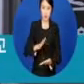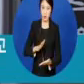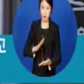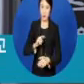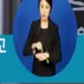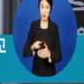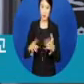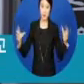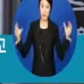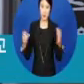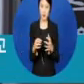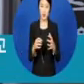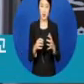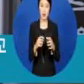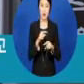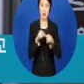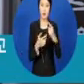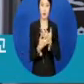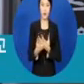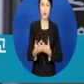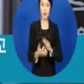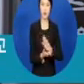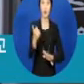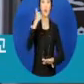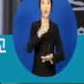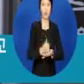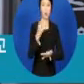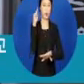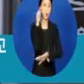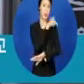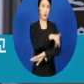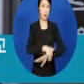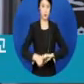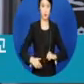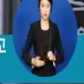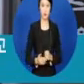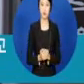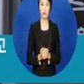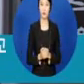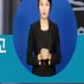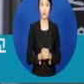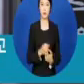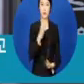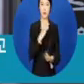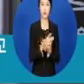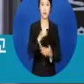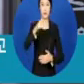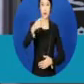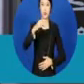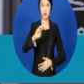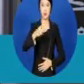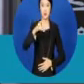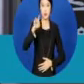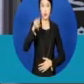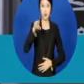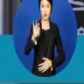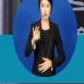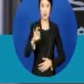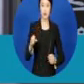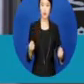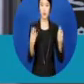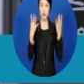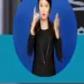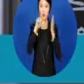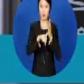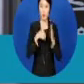저희들이 완벽하게 보완을 하고 또 천안 시민의 성원과 열정을 합해서 U20 대회를 성공적으로